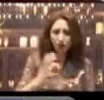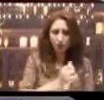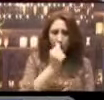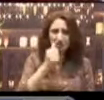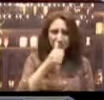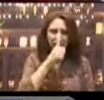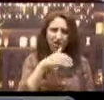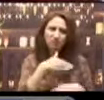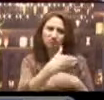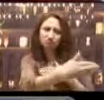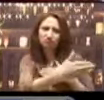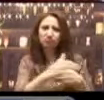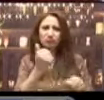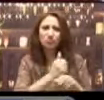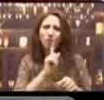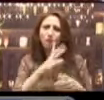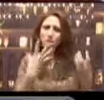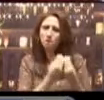خدت مني مواقف، في ناس كتير قوي